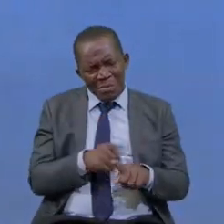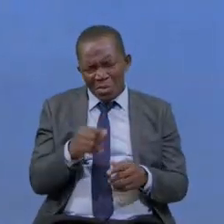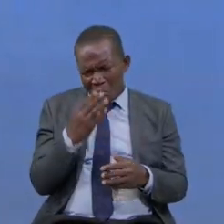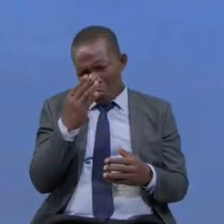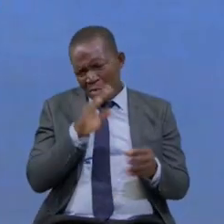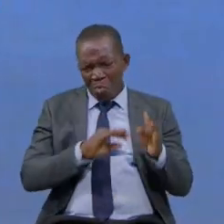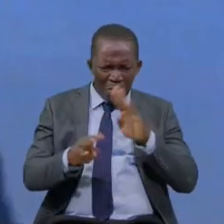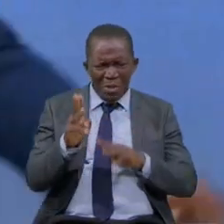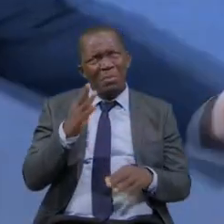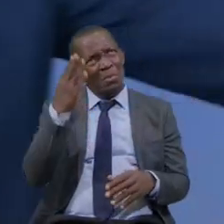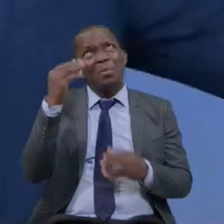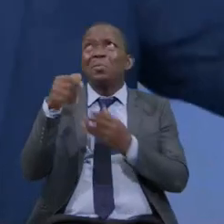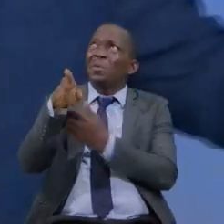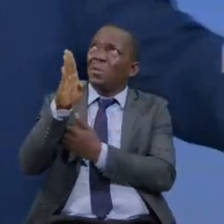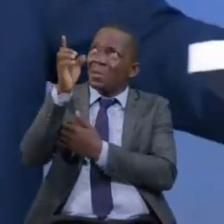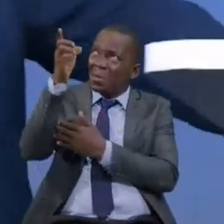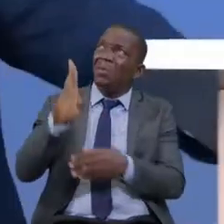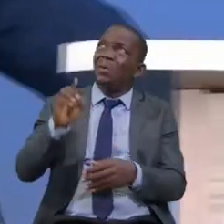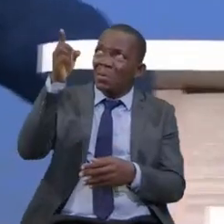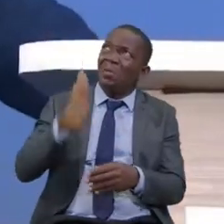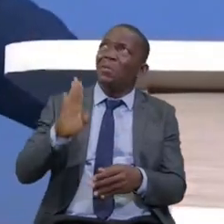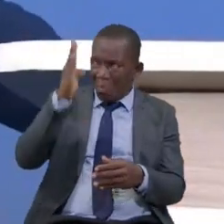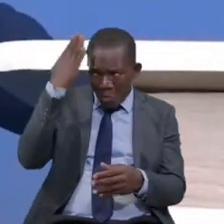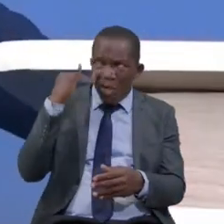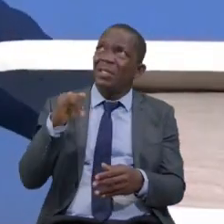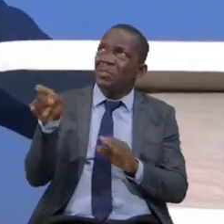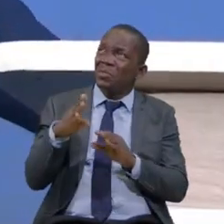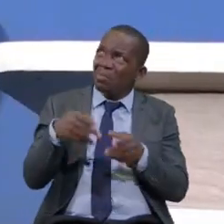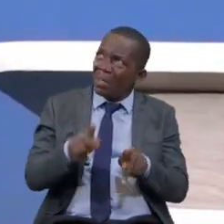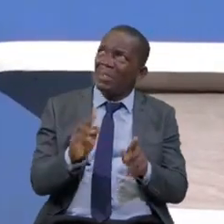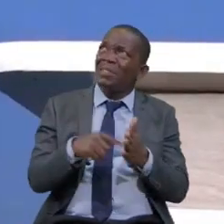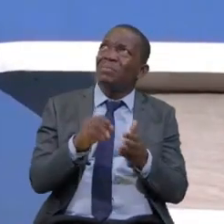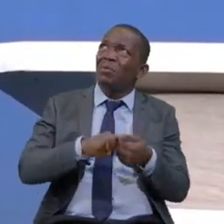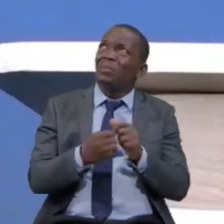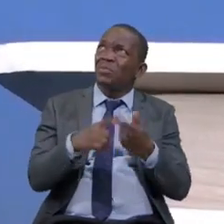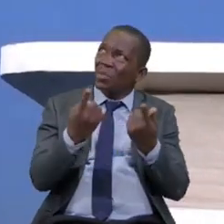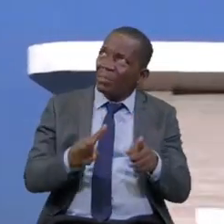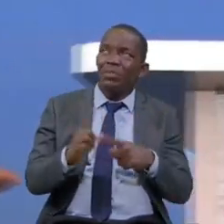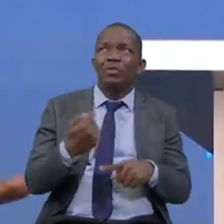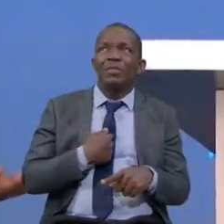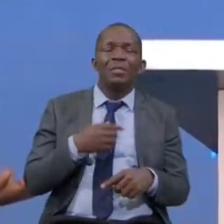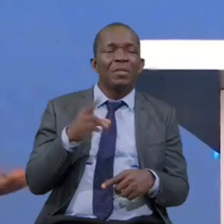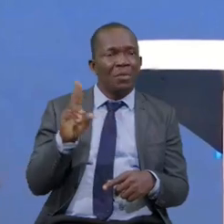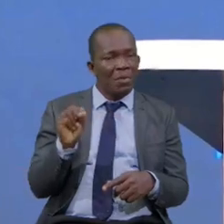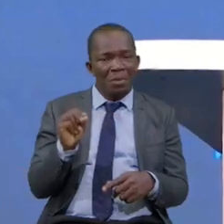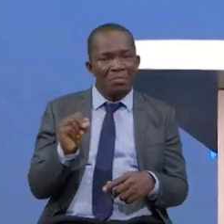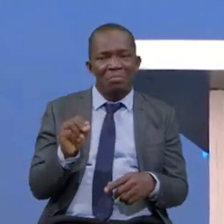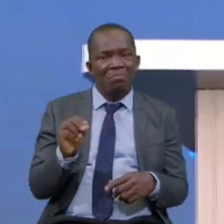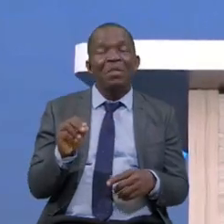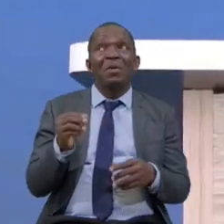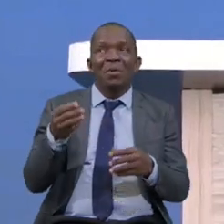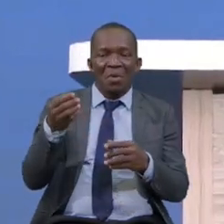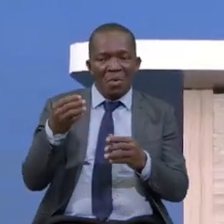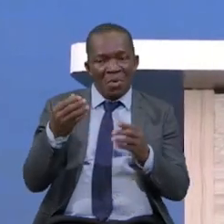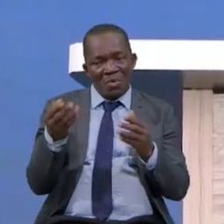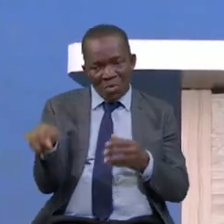pas capable. C'est un mensonge. Je ne mens pas sur la face de, sur le compte de Dieu. Ah, Dieu, pourquoi est-ce que tu m'as